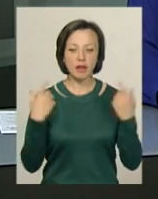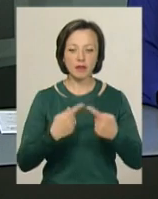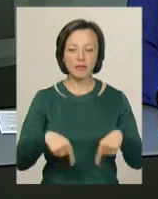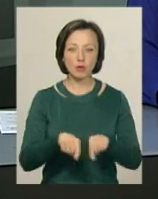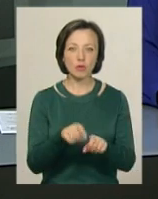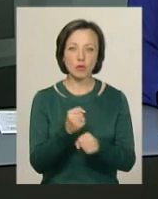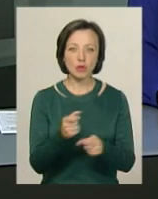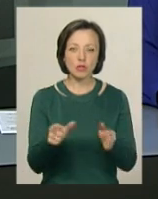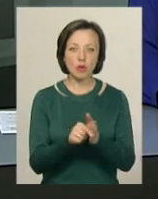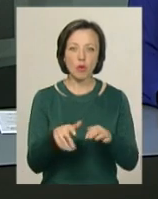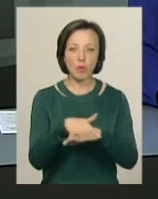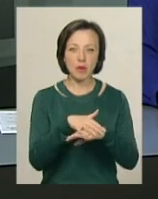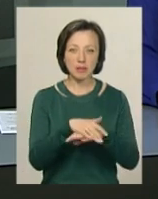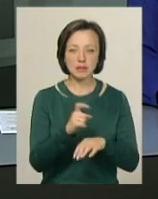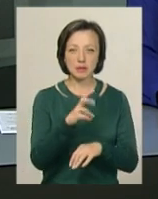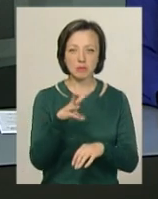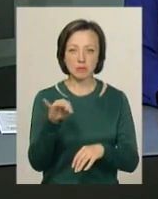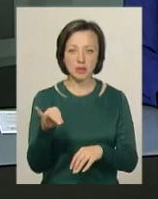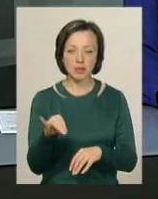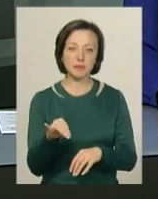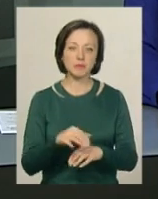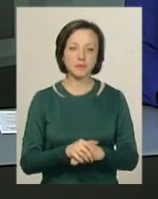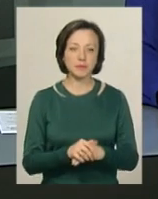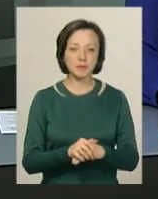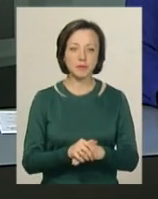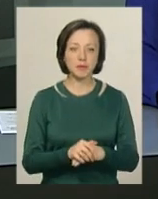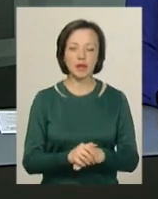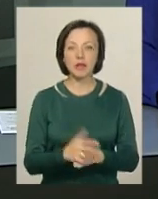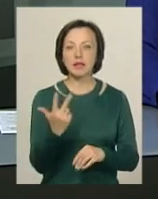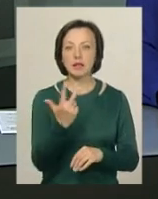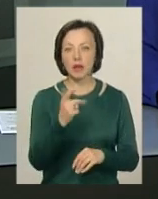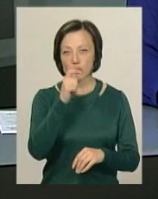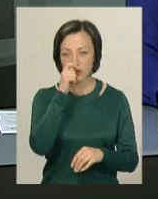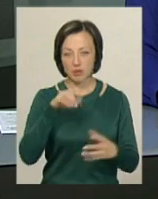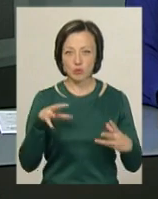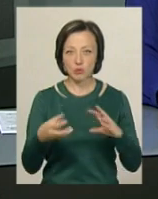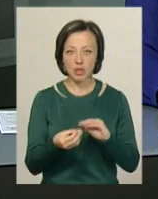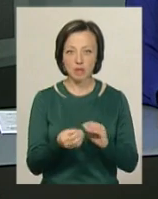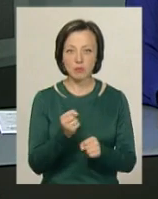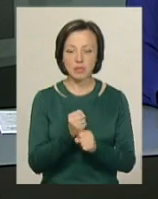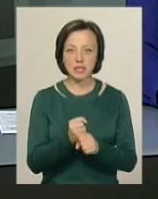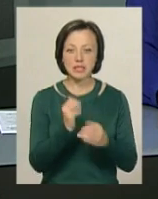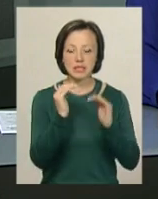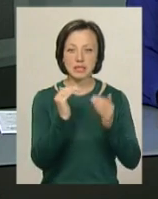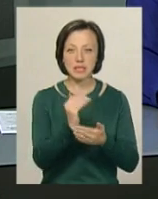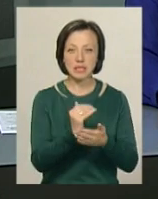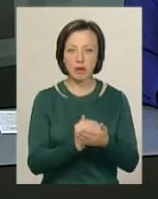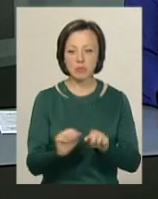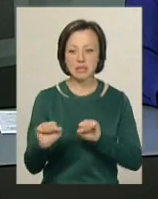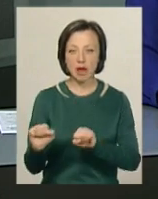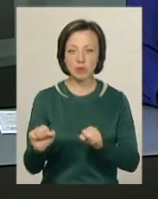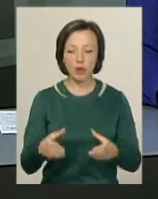з громадськістю та ЗМІ атомної станції Тетяна Лисичук. Нагадаю, 3 квітня в результаті спрацювання системи захисту